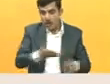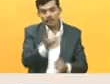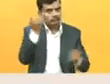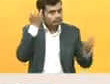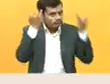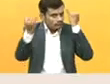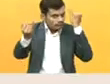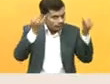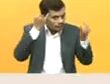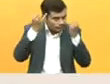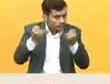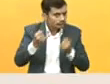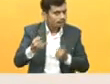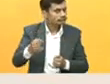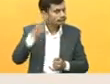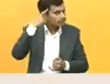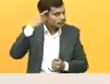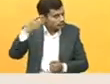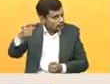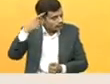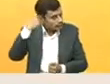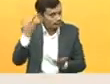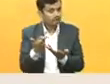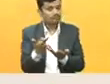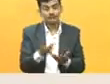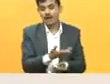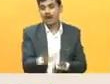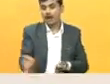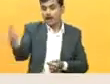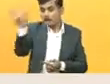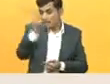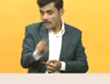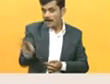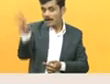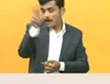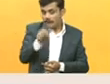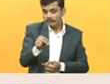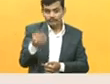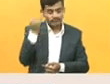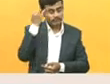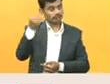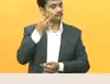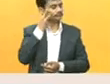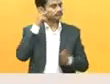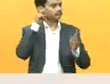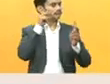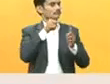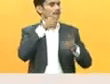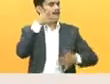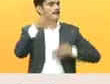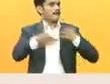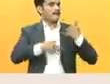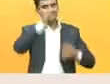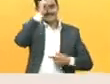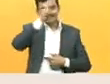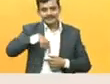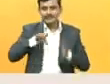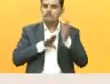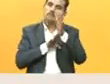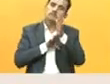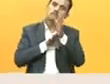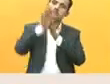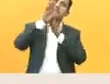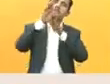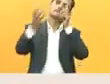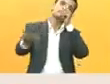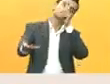सुझाव, आपके विचार मिलते हैं और हर बार इन विचारों को देखकर विकसित भारत के संकल्प